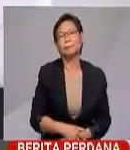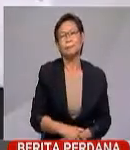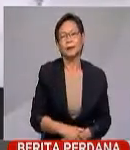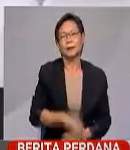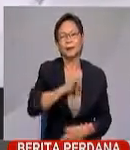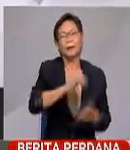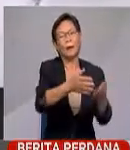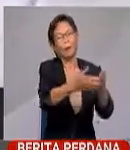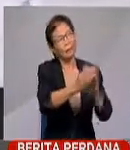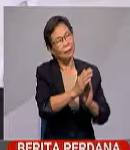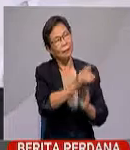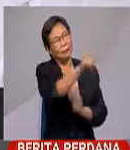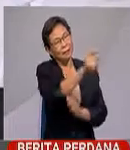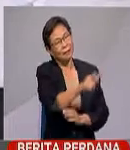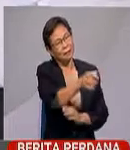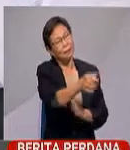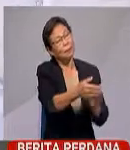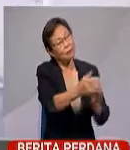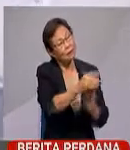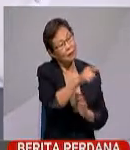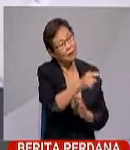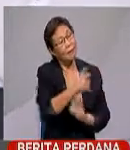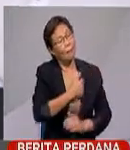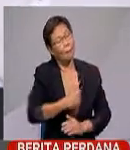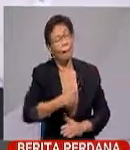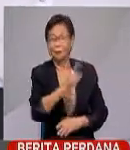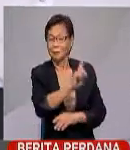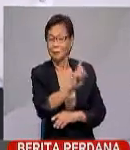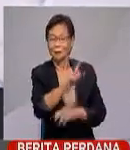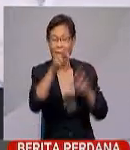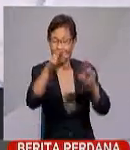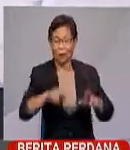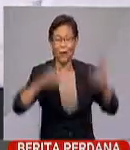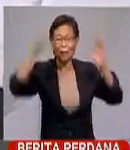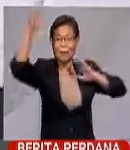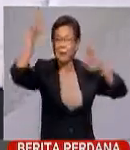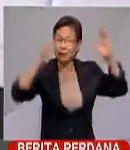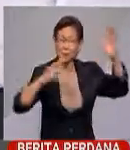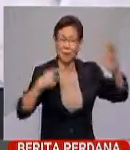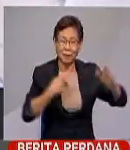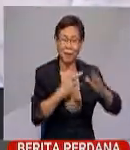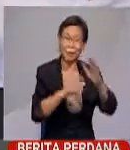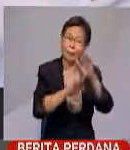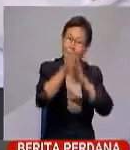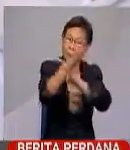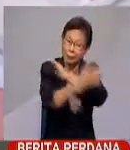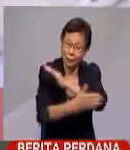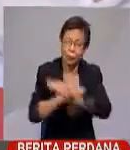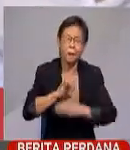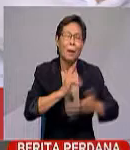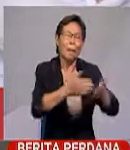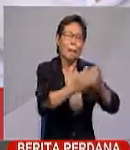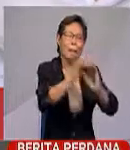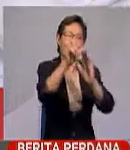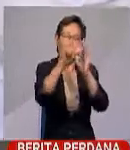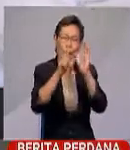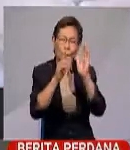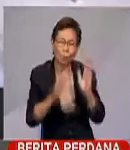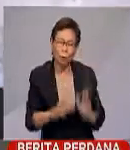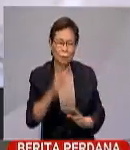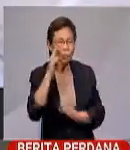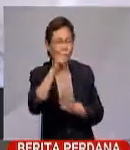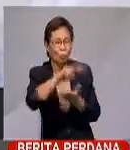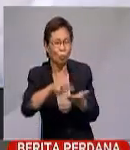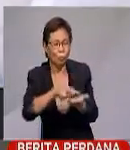Saya minta supaya dia minta maaf. Jangan sebut rakyat Malaysia macam begitu. Kita membina negara. Saya minta peguam saya tengok video